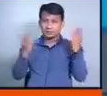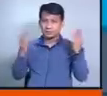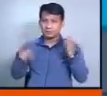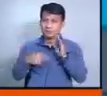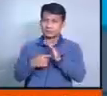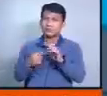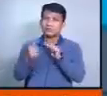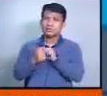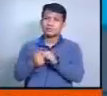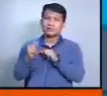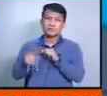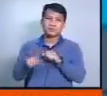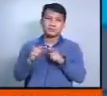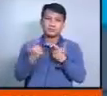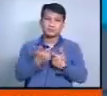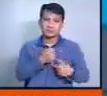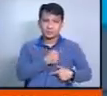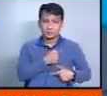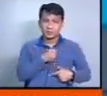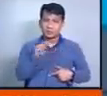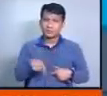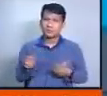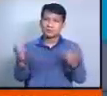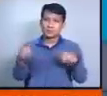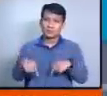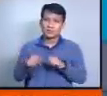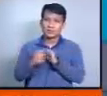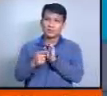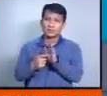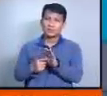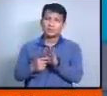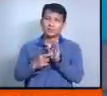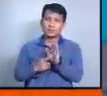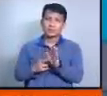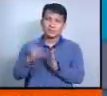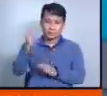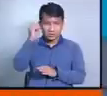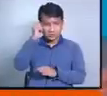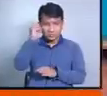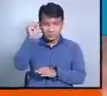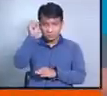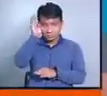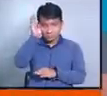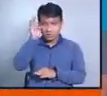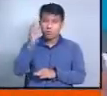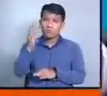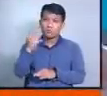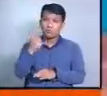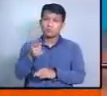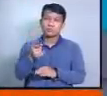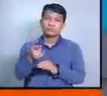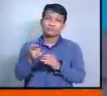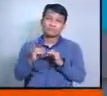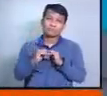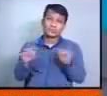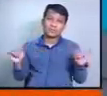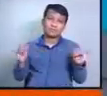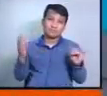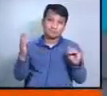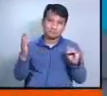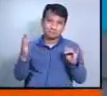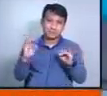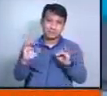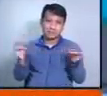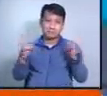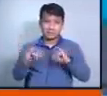Kasama ko naman po ngayon ang grupo ng SG sa pamuna ni Mr. Salvador Brondo. Ang kanilang reklamo, tulad ng palaging